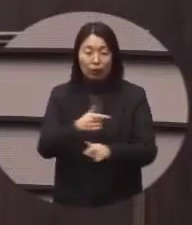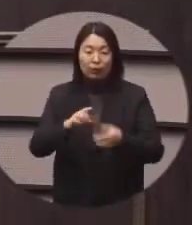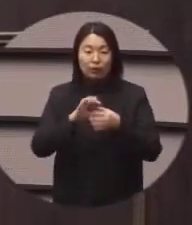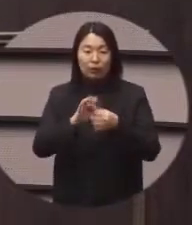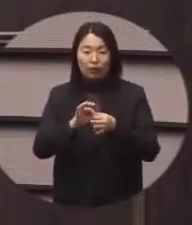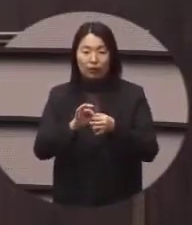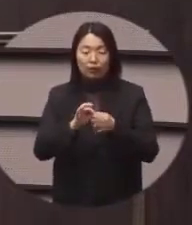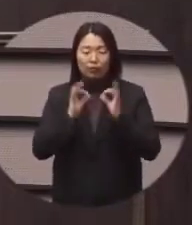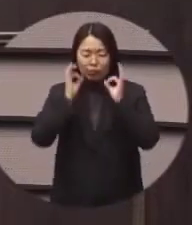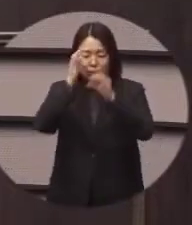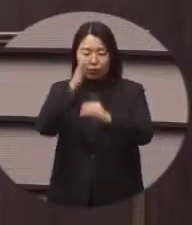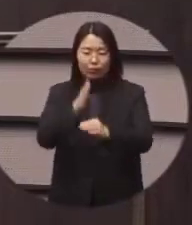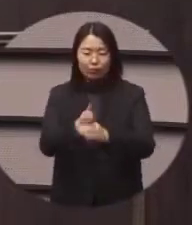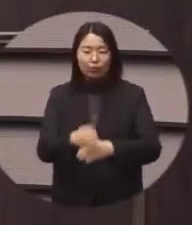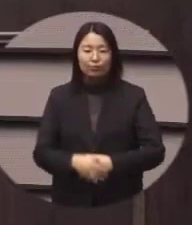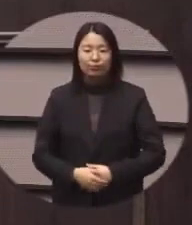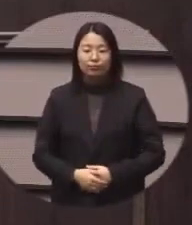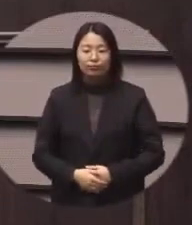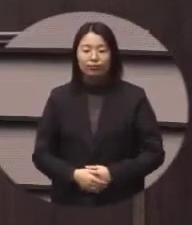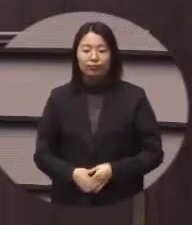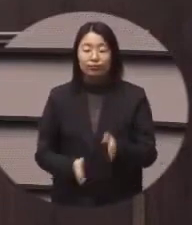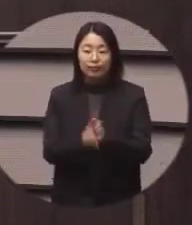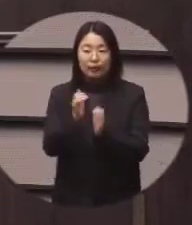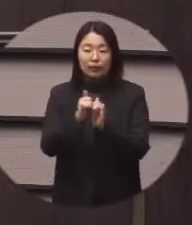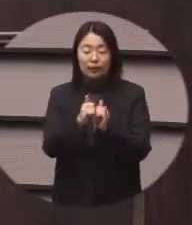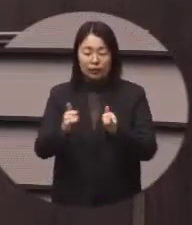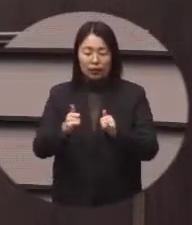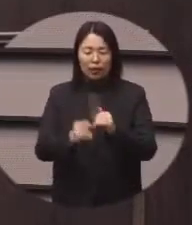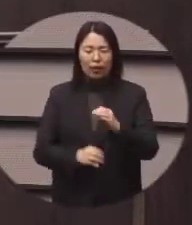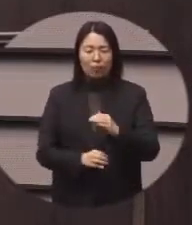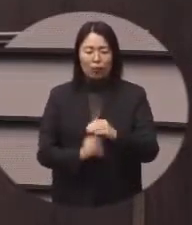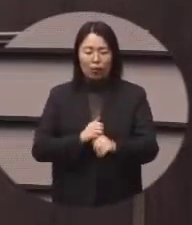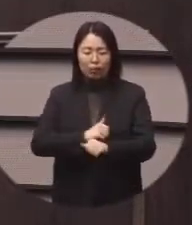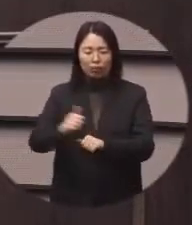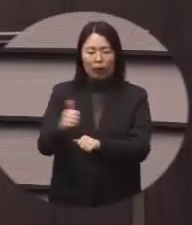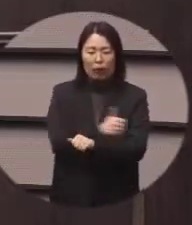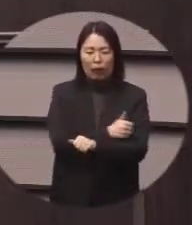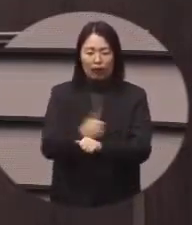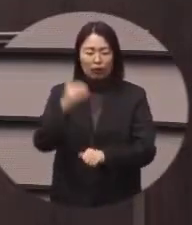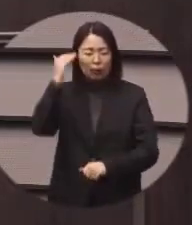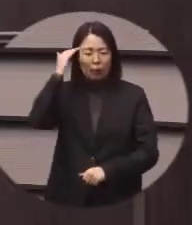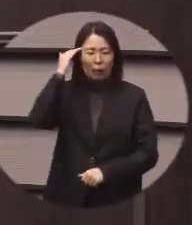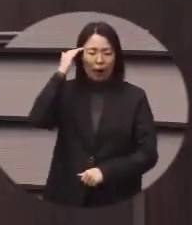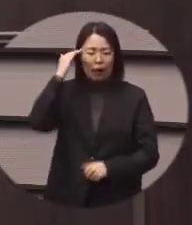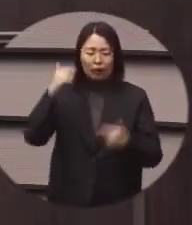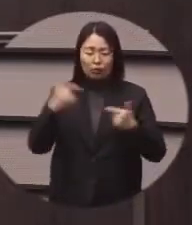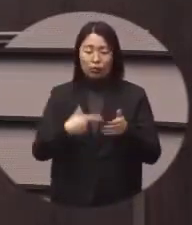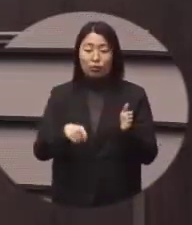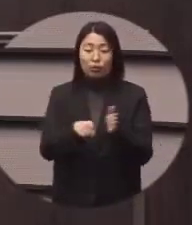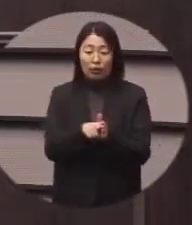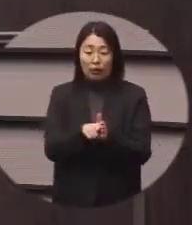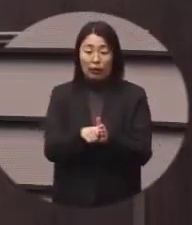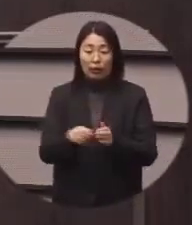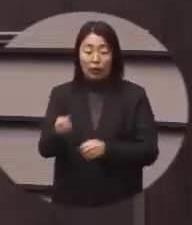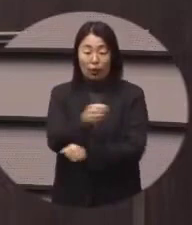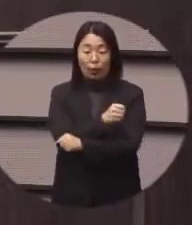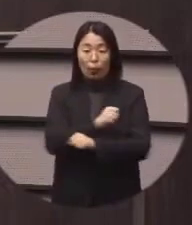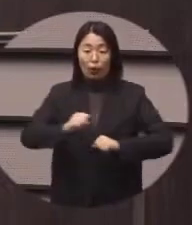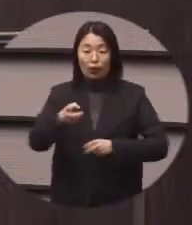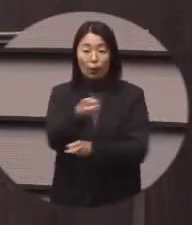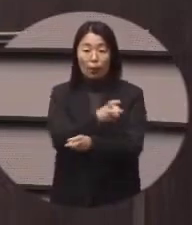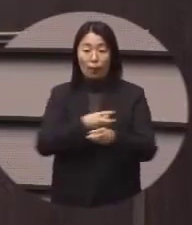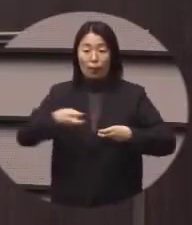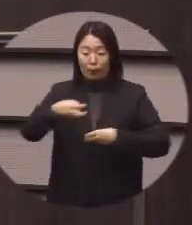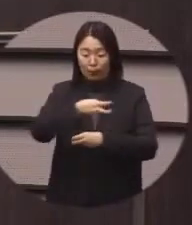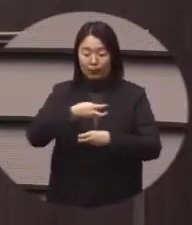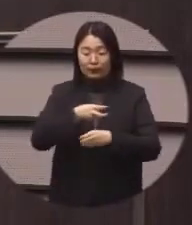있습니다. 시민들의 출퇴근 고충을 덜기 위한 노력으로 국토부 광역콜버스 실증 사업에 참여하여